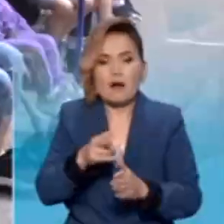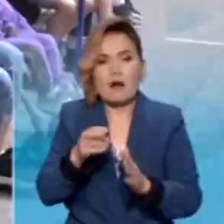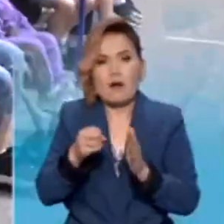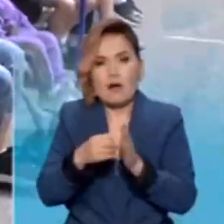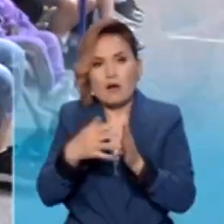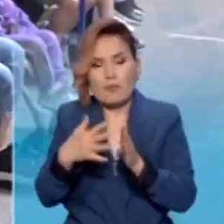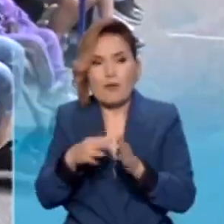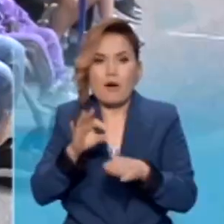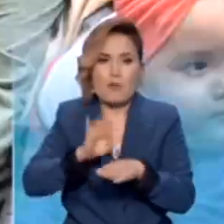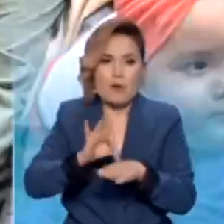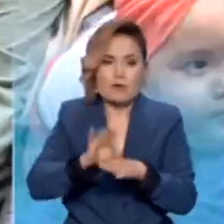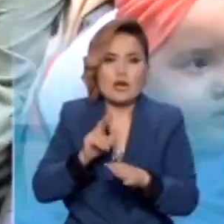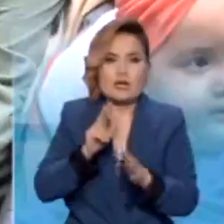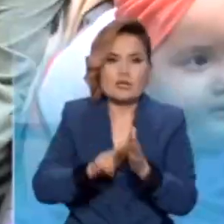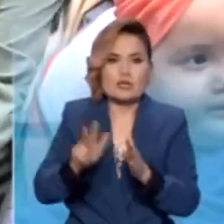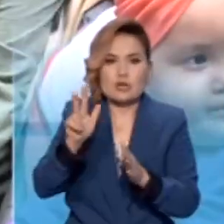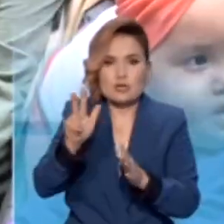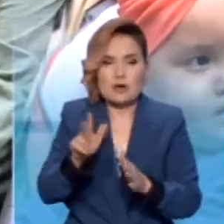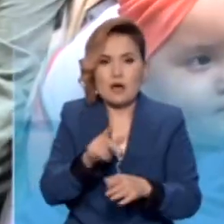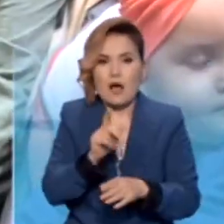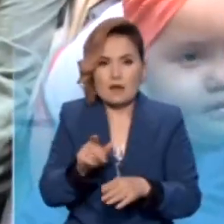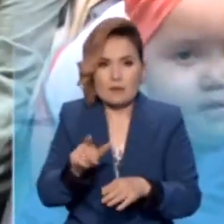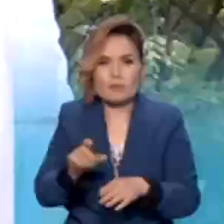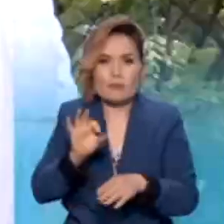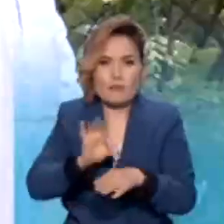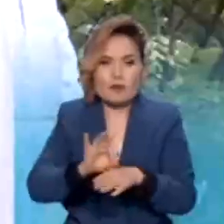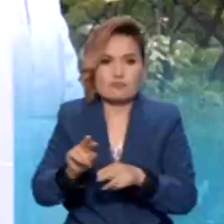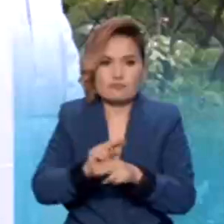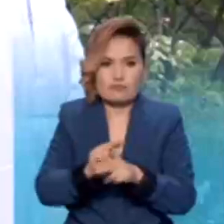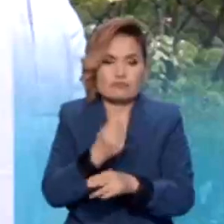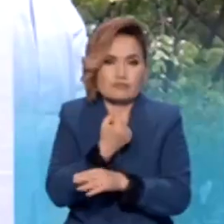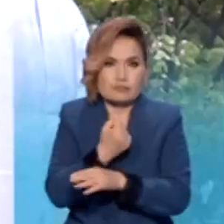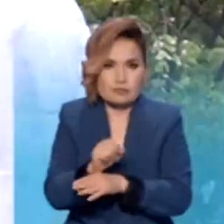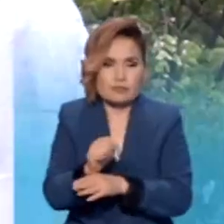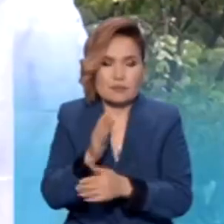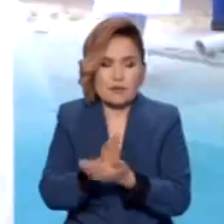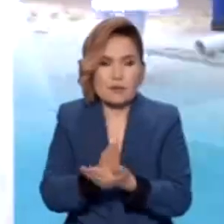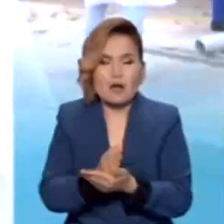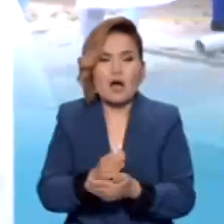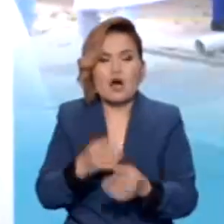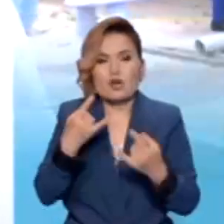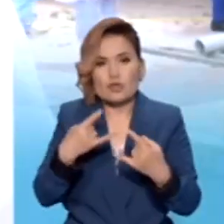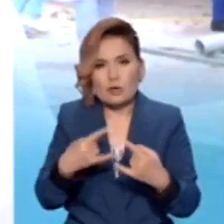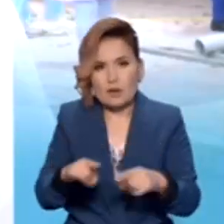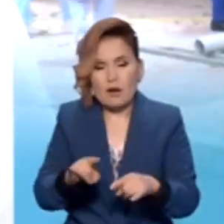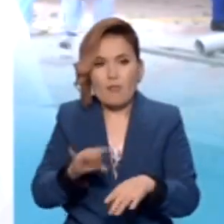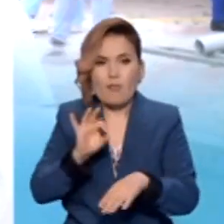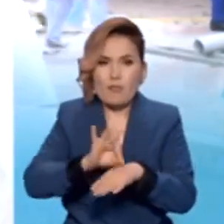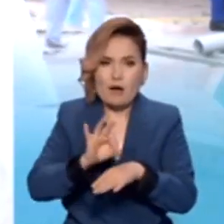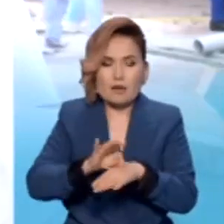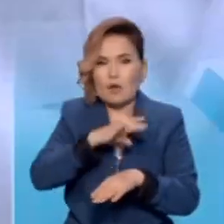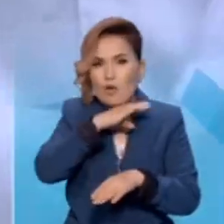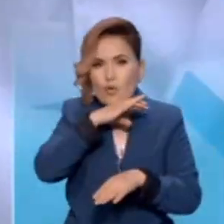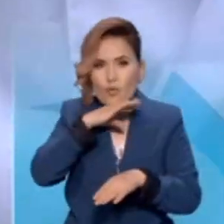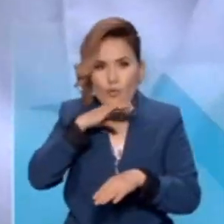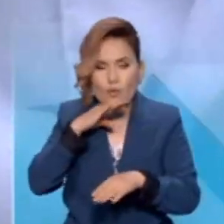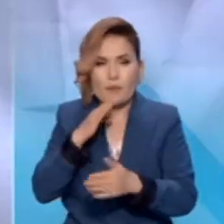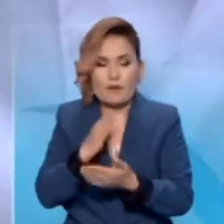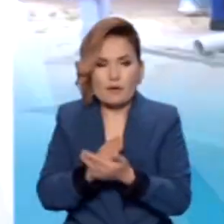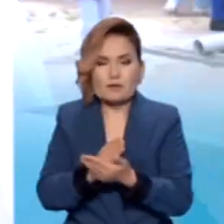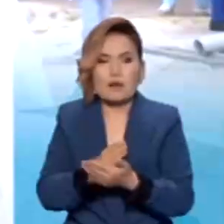ауруда 83% науқас жеңіп шығады. Жыл сайын туа біткен ақаулар жиілігі өте көп.